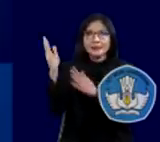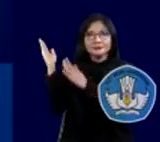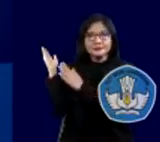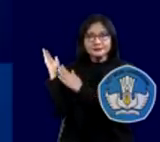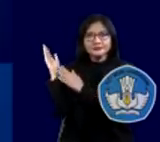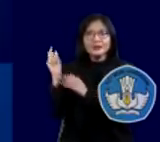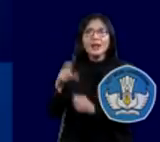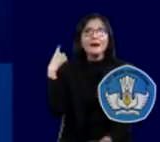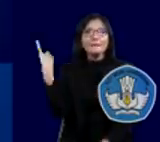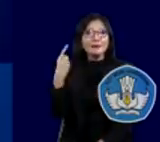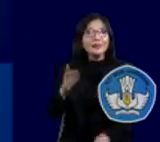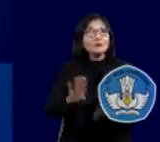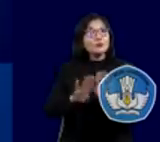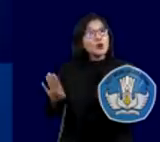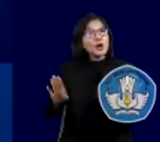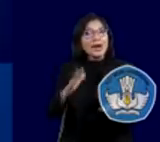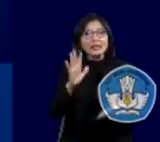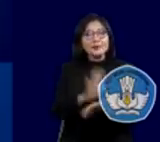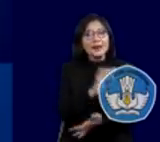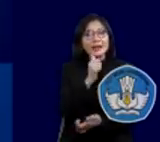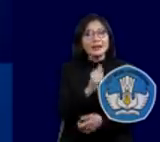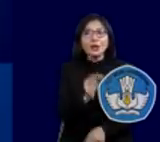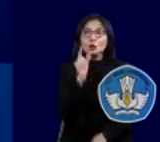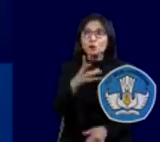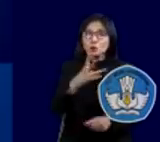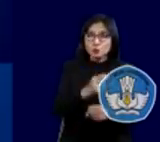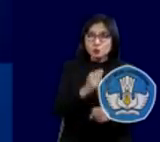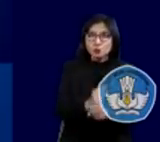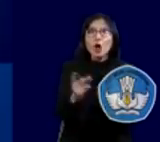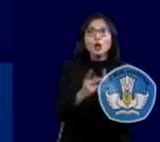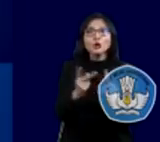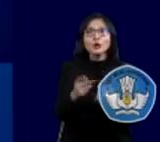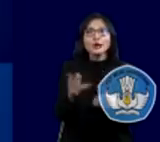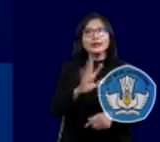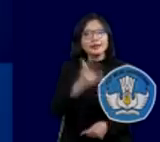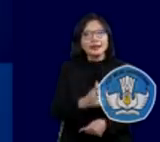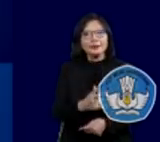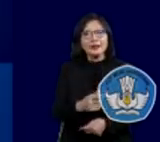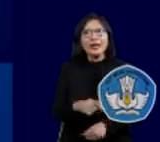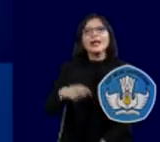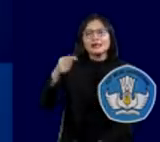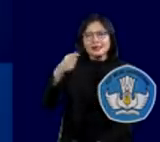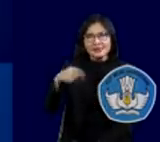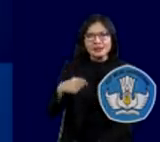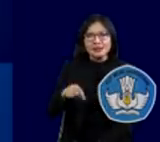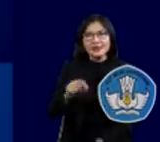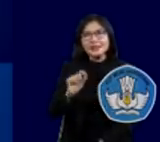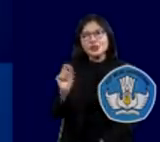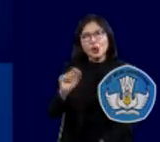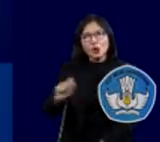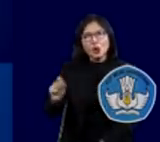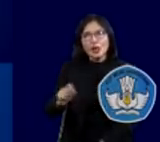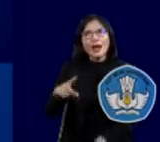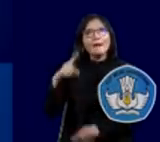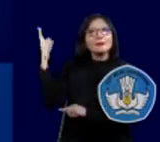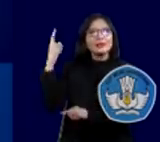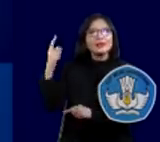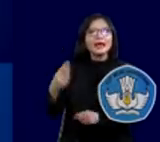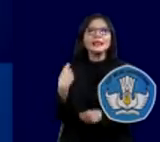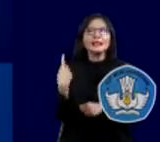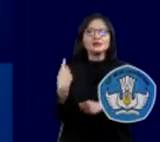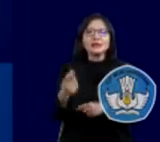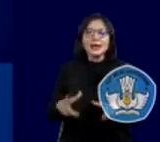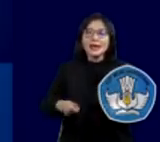Pemerintah membuka kesempatan bagi guru-guru honorer di sekolah negeri dan di swasta yang terdaftar